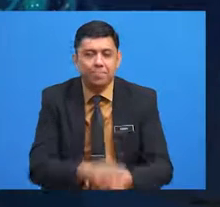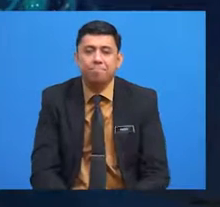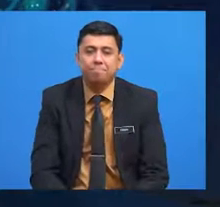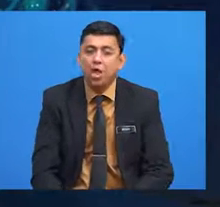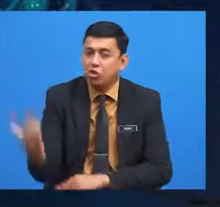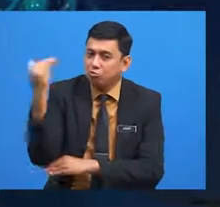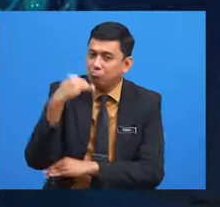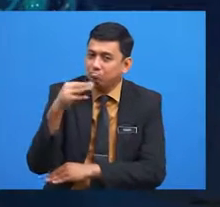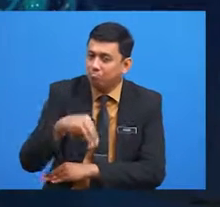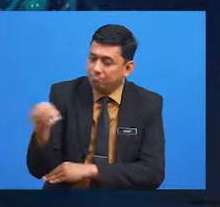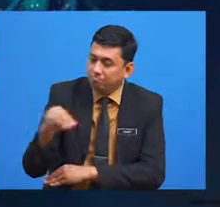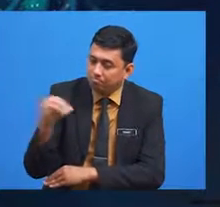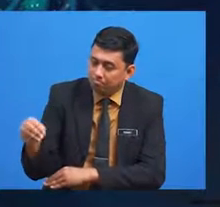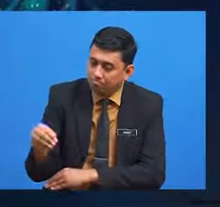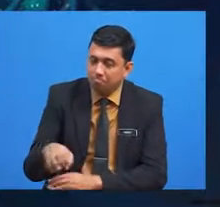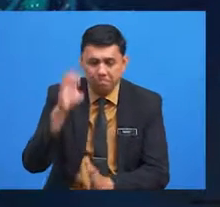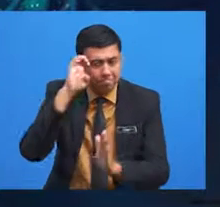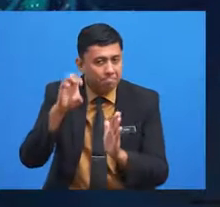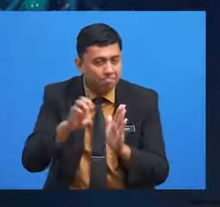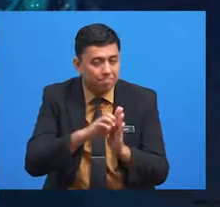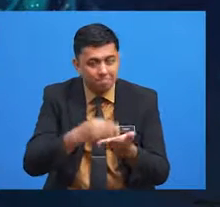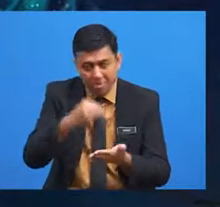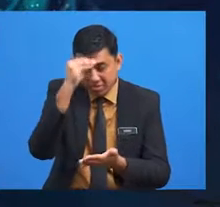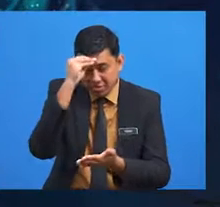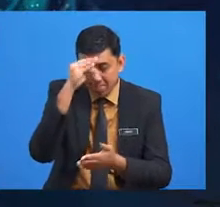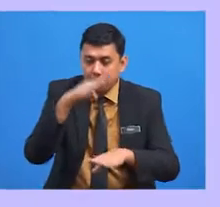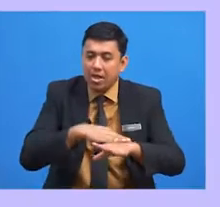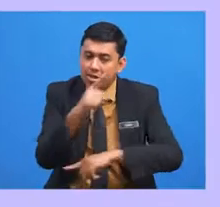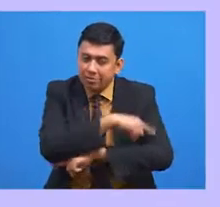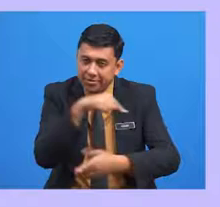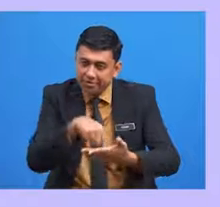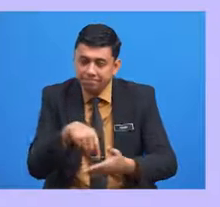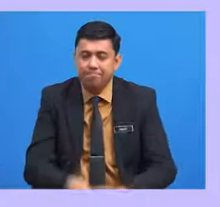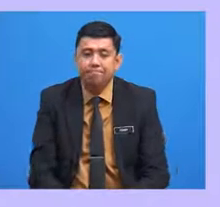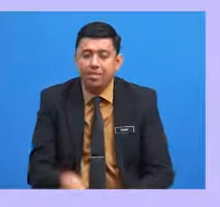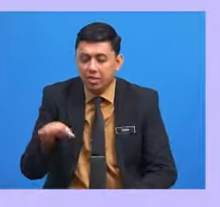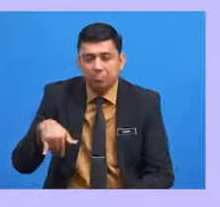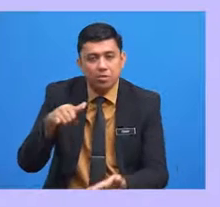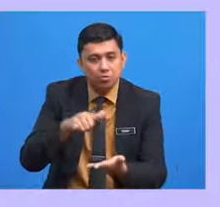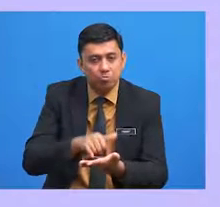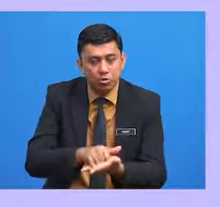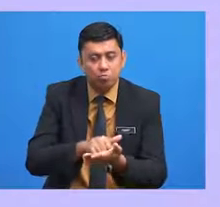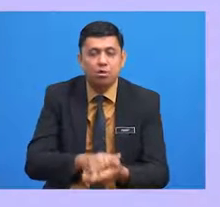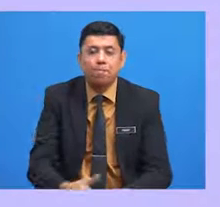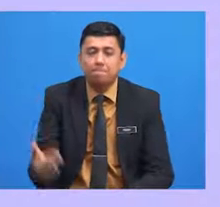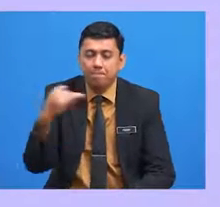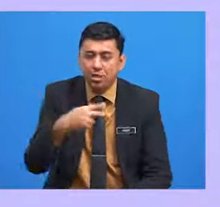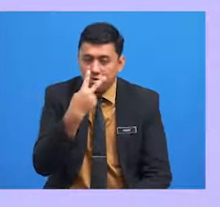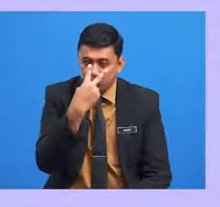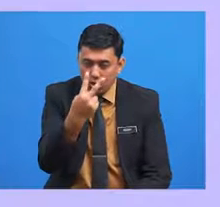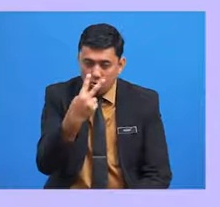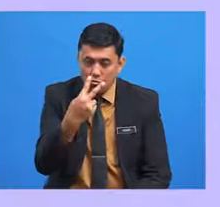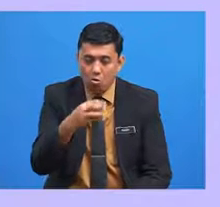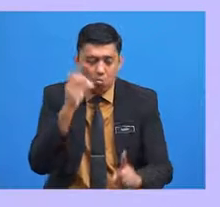Jom murid-murid, kita terokai ilmu pembelajaran pada hari ini. Sebelum itu, mari kita lihat 4